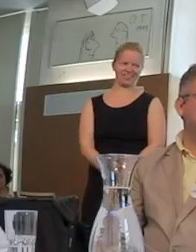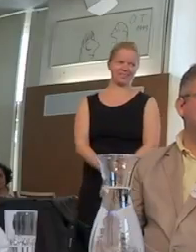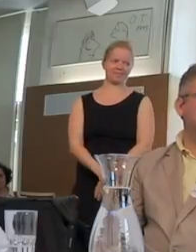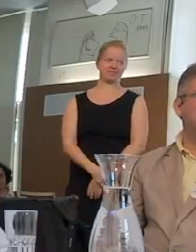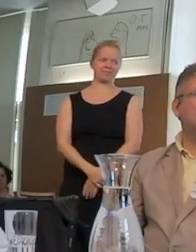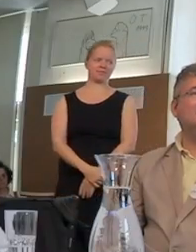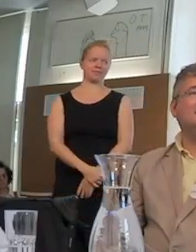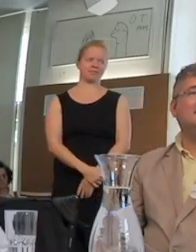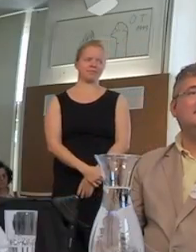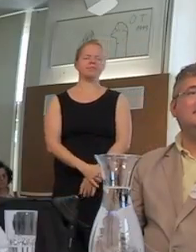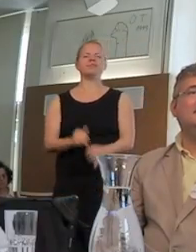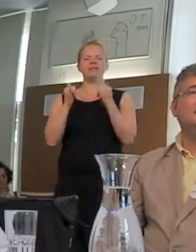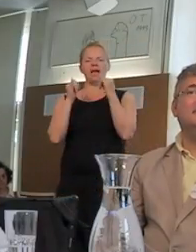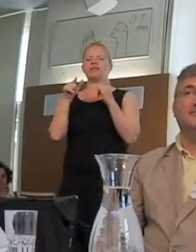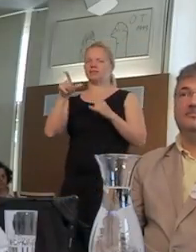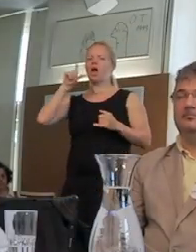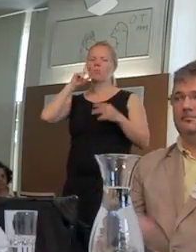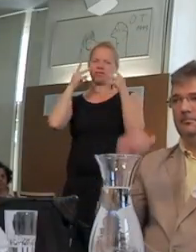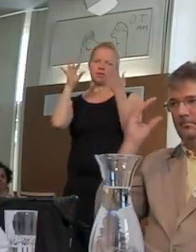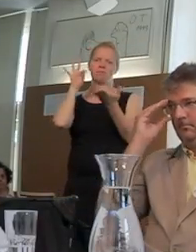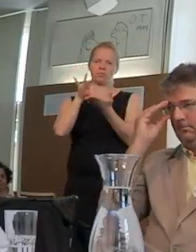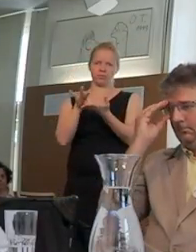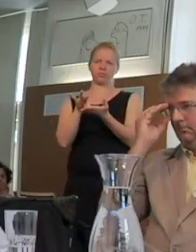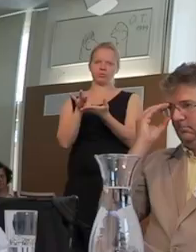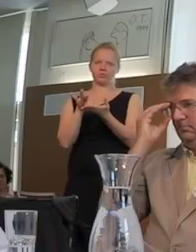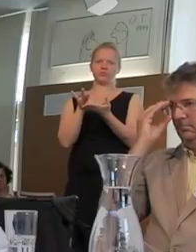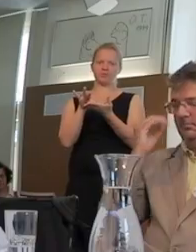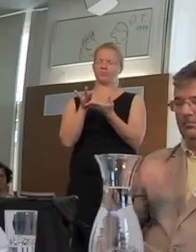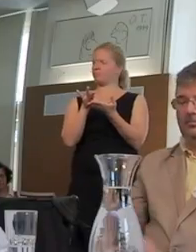Ja, das ist der zentrale Punkt. Die Frage ist